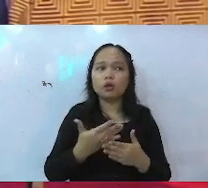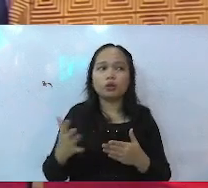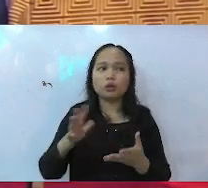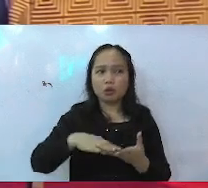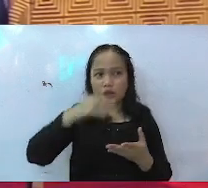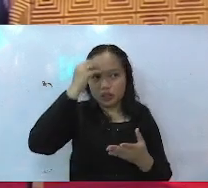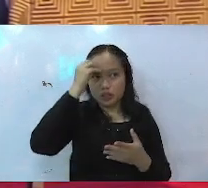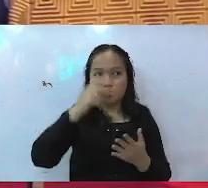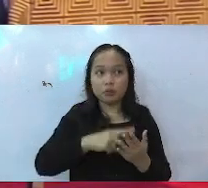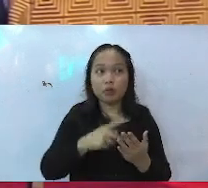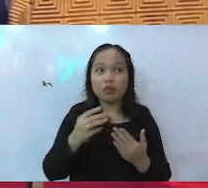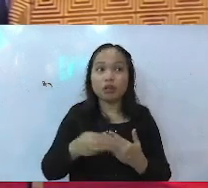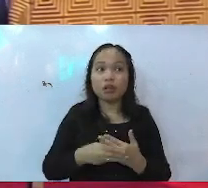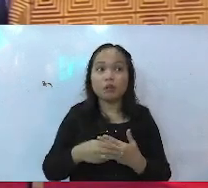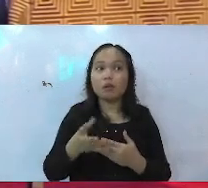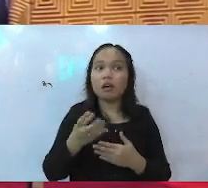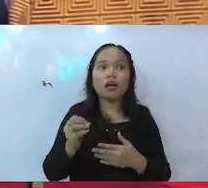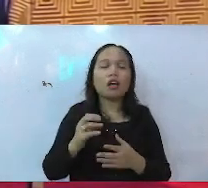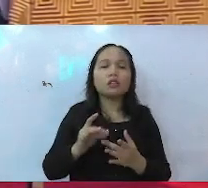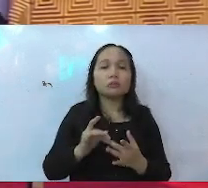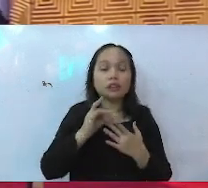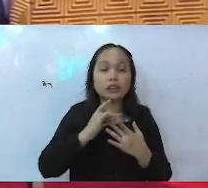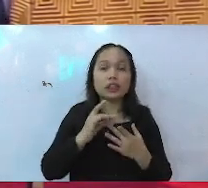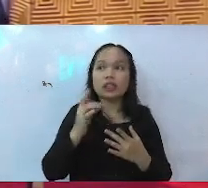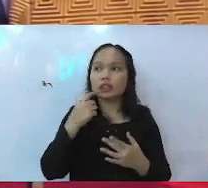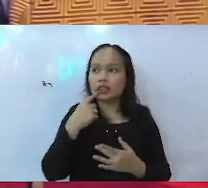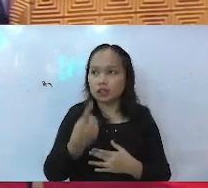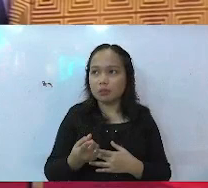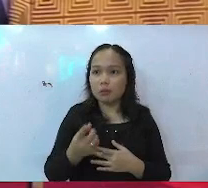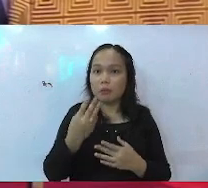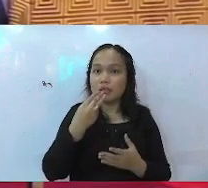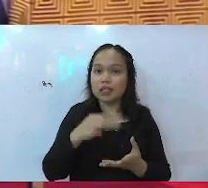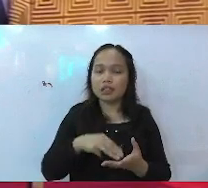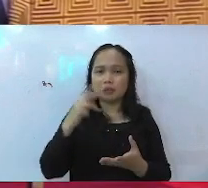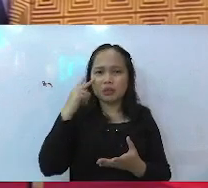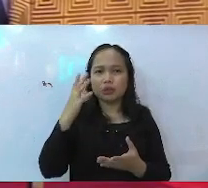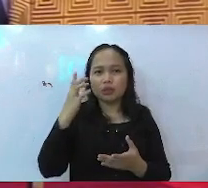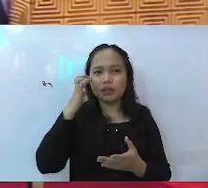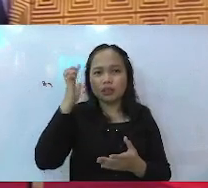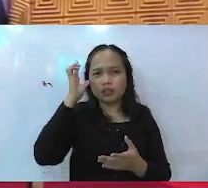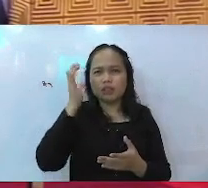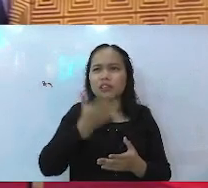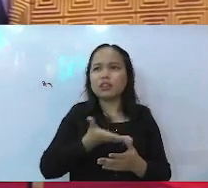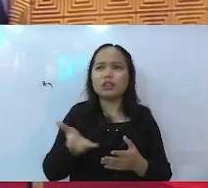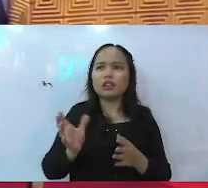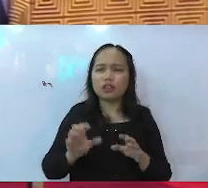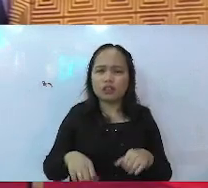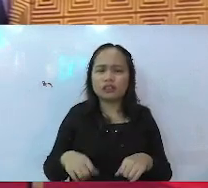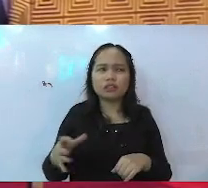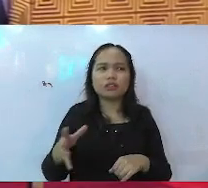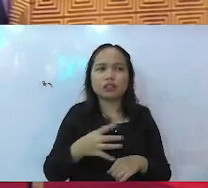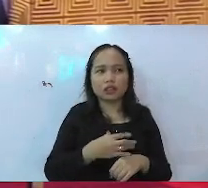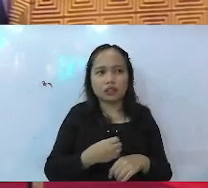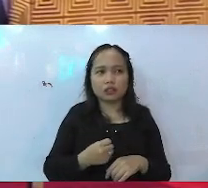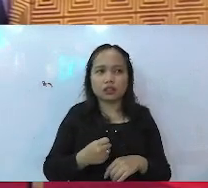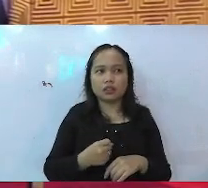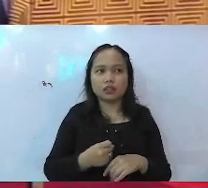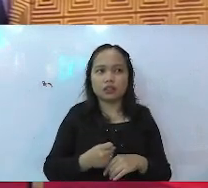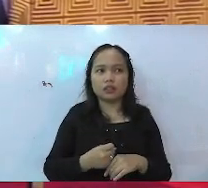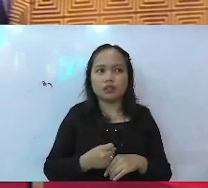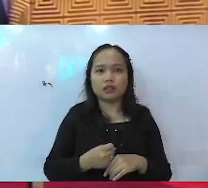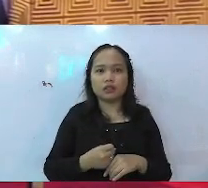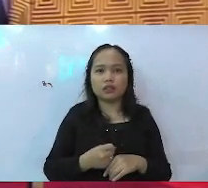natin at higit sa lahat sa mensahe ng ating mahal na pastor doun niyo d doun kayo kukuha kasi ng ah ng